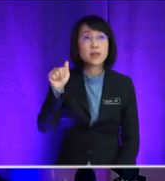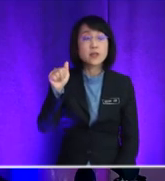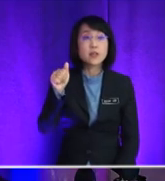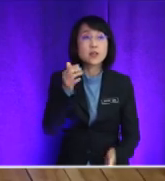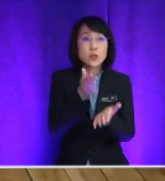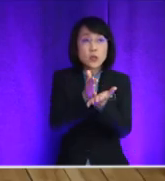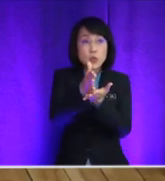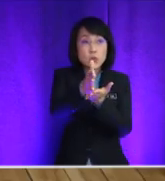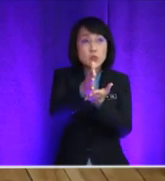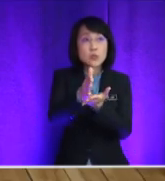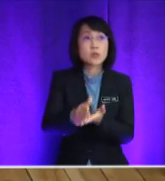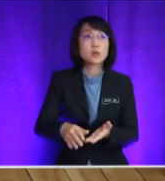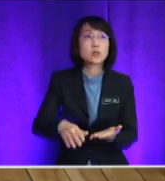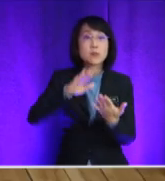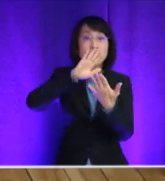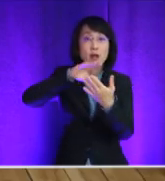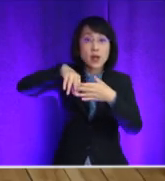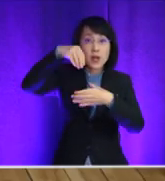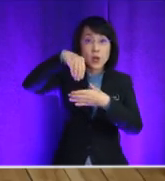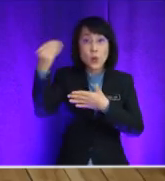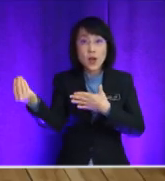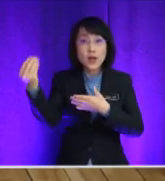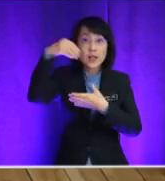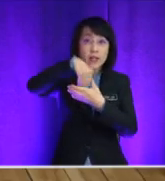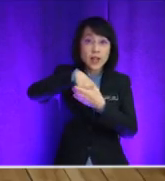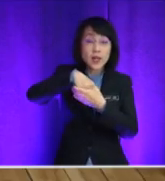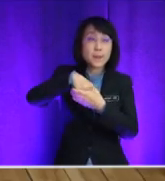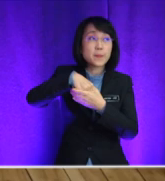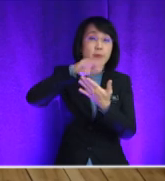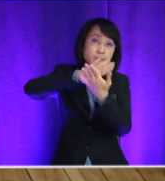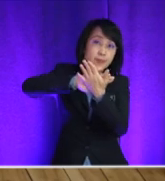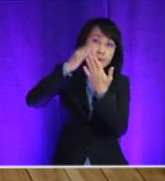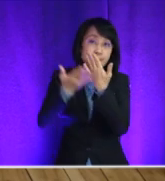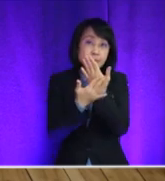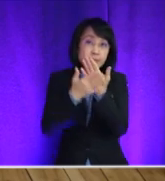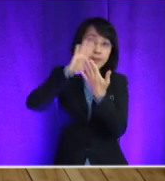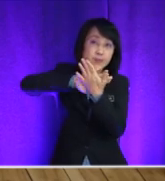luas dan sebelah dalam Febri macam mana enak tinggal pasti